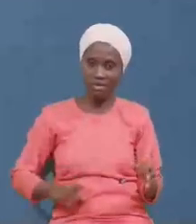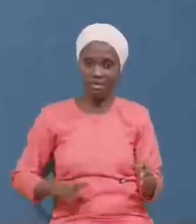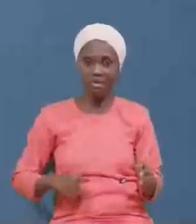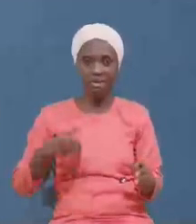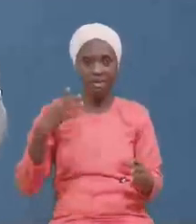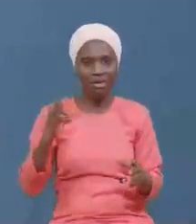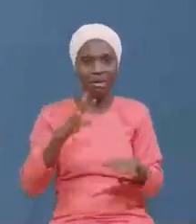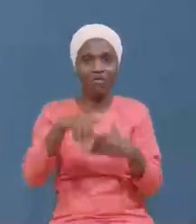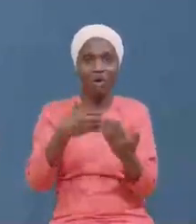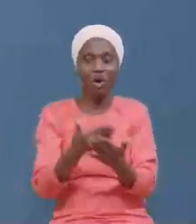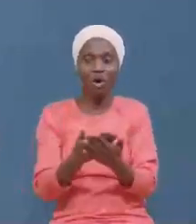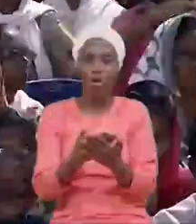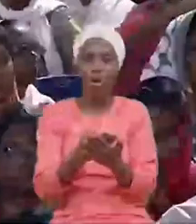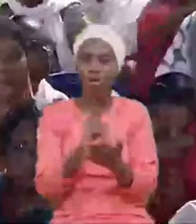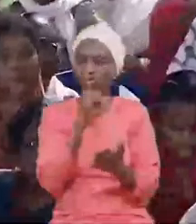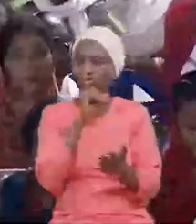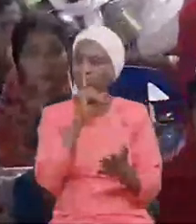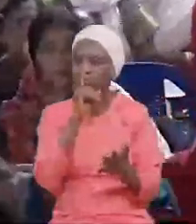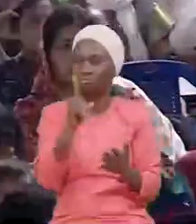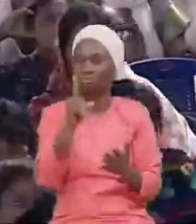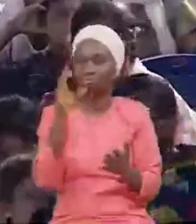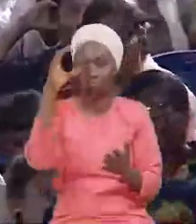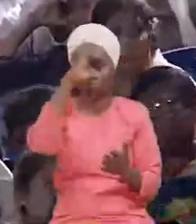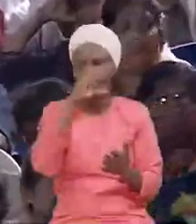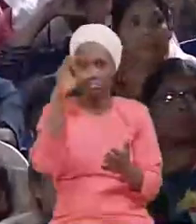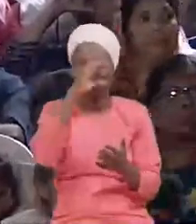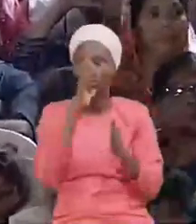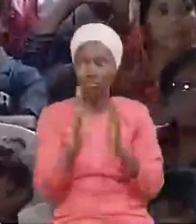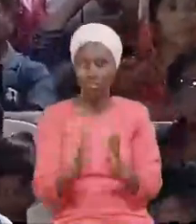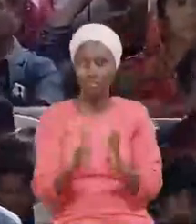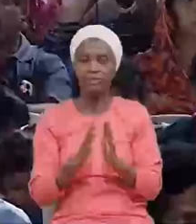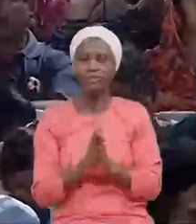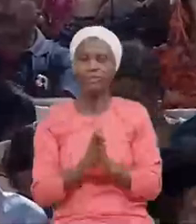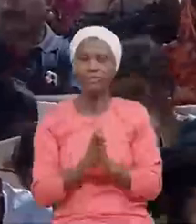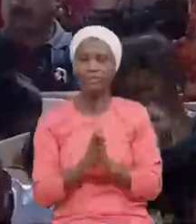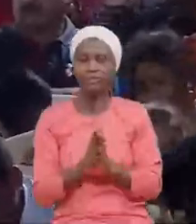Le Seigneur qui sauve tous les chercheurs sincères.